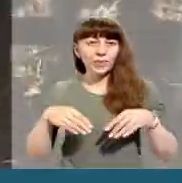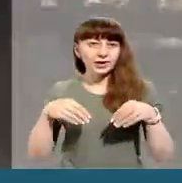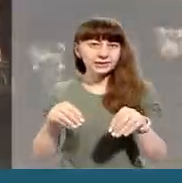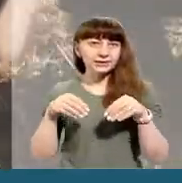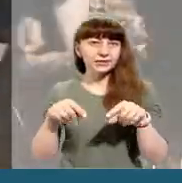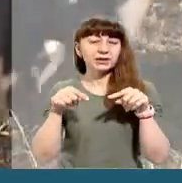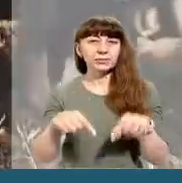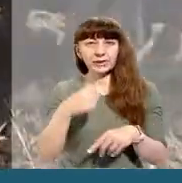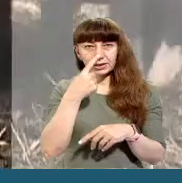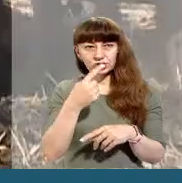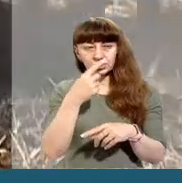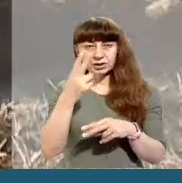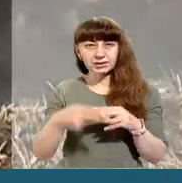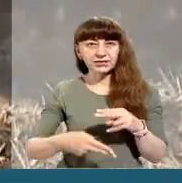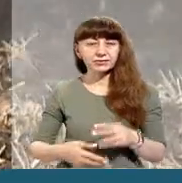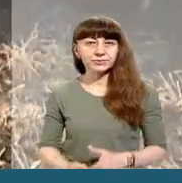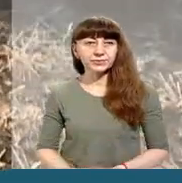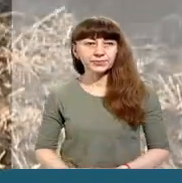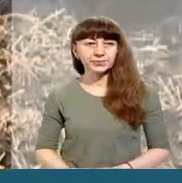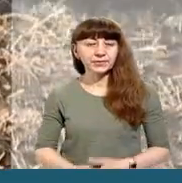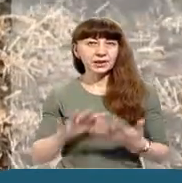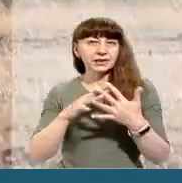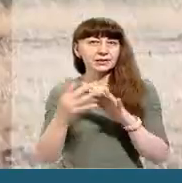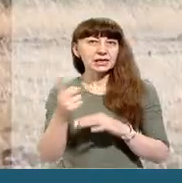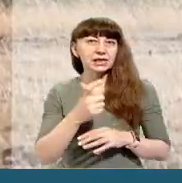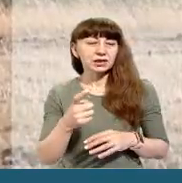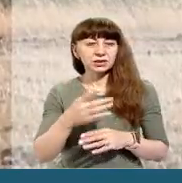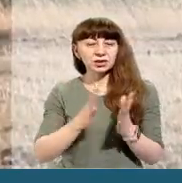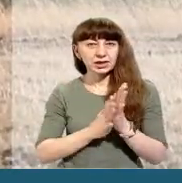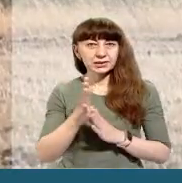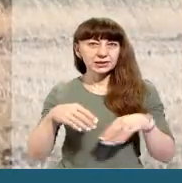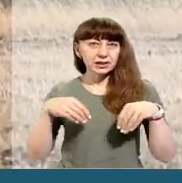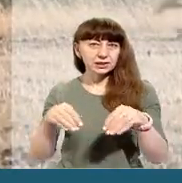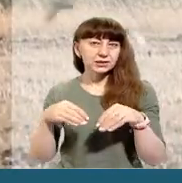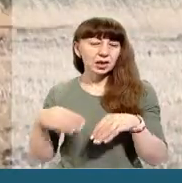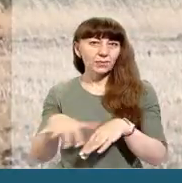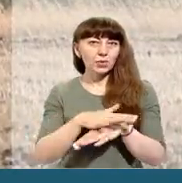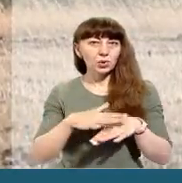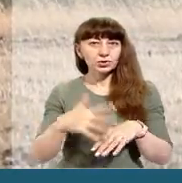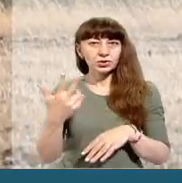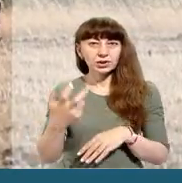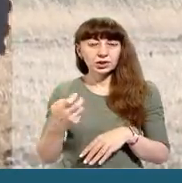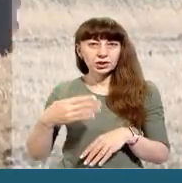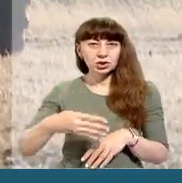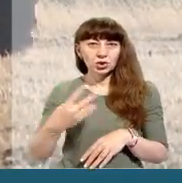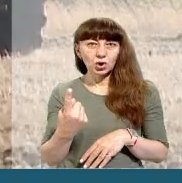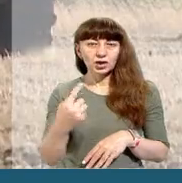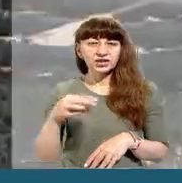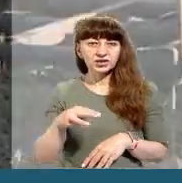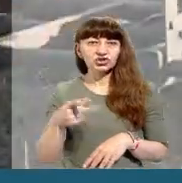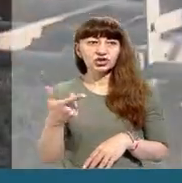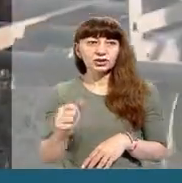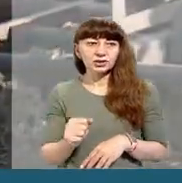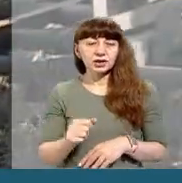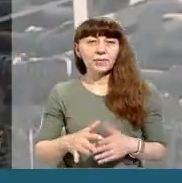Ауыл шаруашылығы дақылдары 341 мың гектар жерге егілді. Сондай-ақ мал өсімдік шаруашылығына да ерекше көңіл бөлініп келеді. Алайда